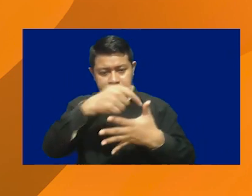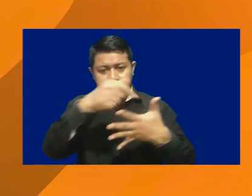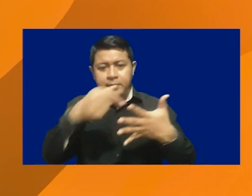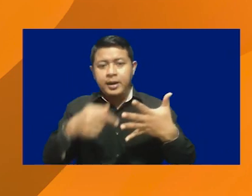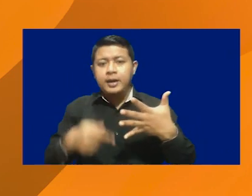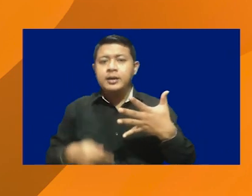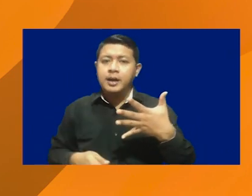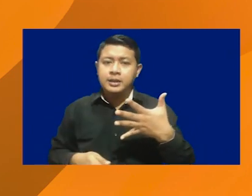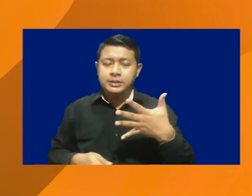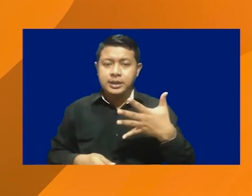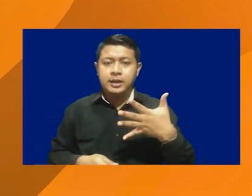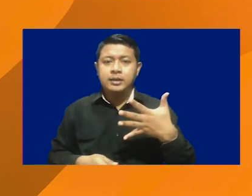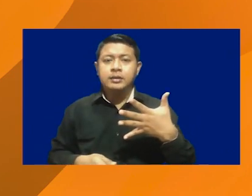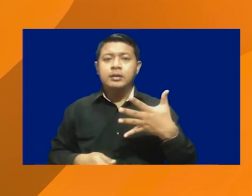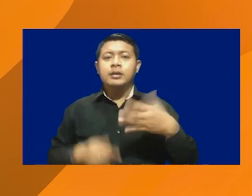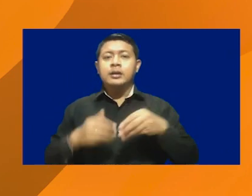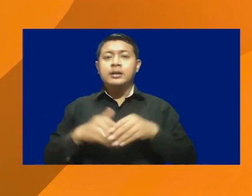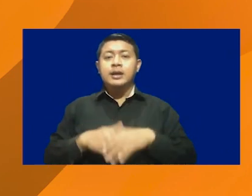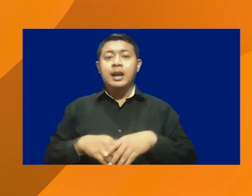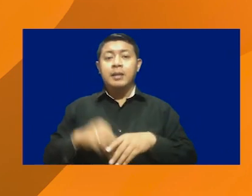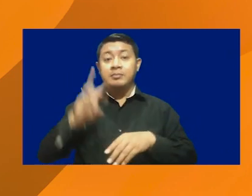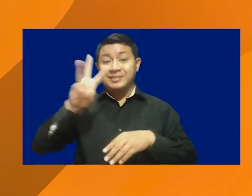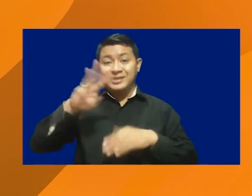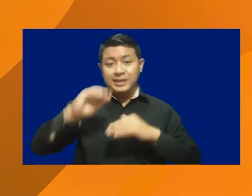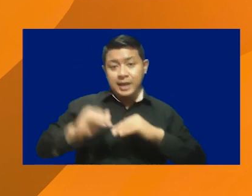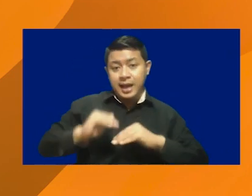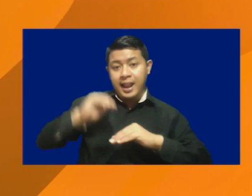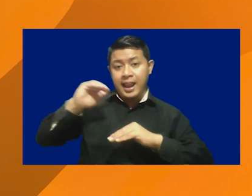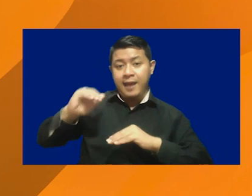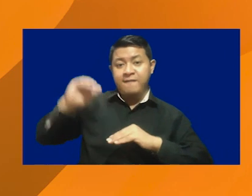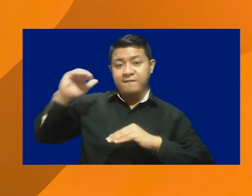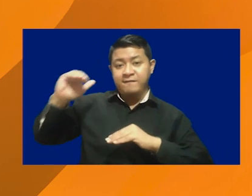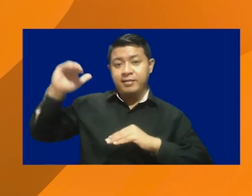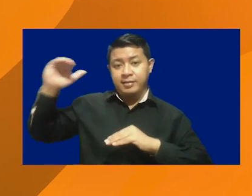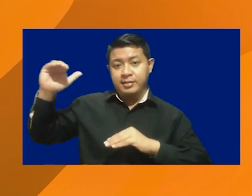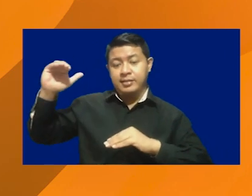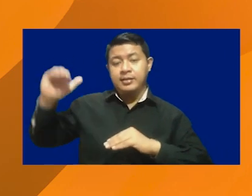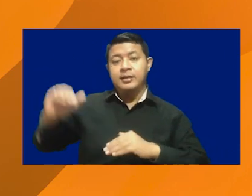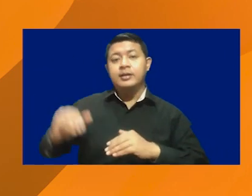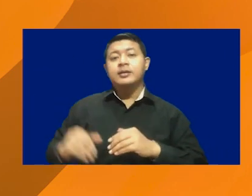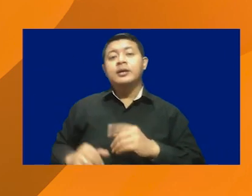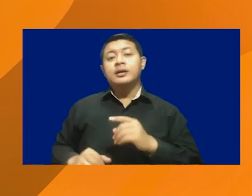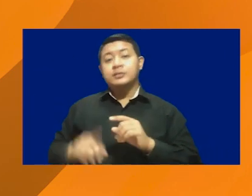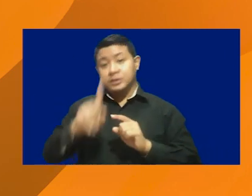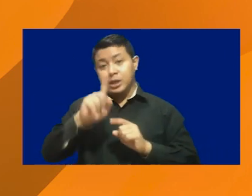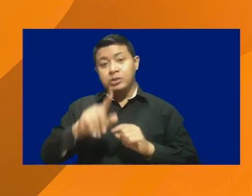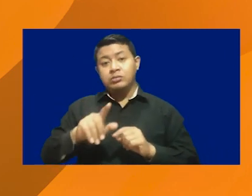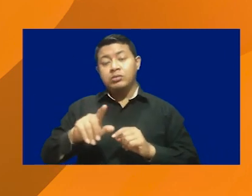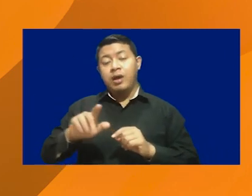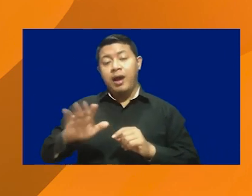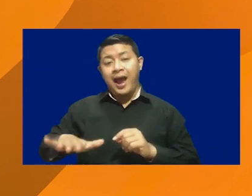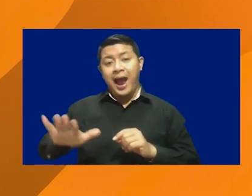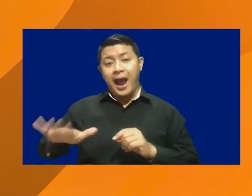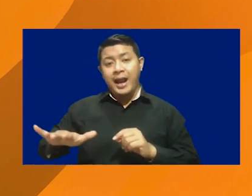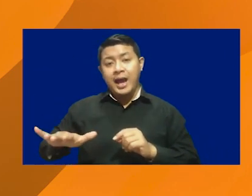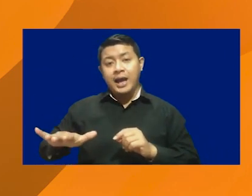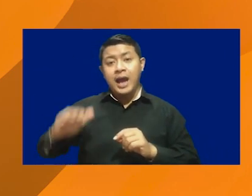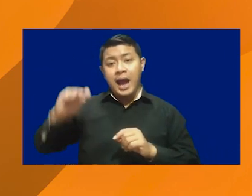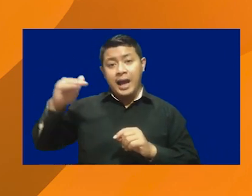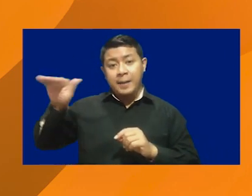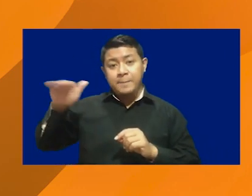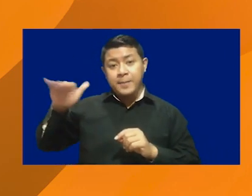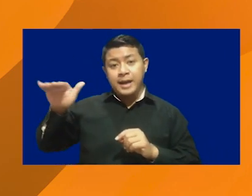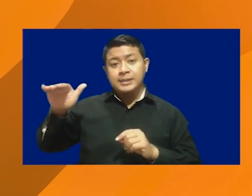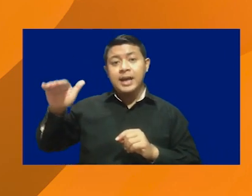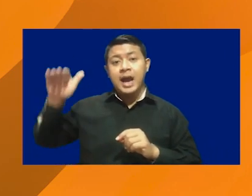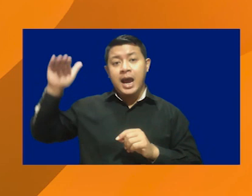mengklarifikasi lima dasar kebutuhan manusia ini dalam tiga level, yaitu seorang